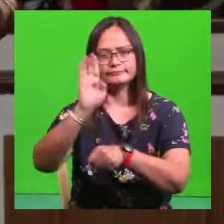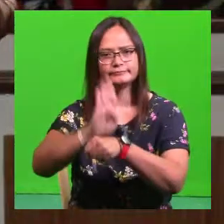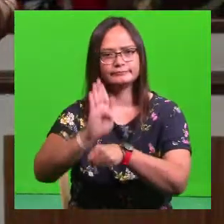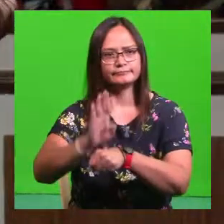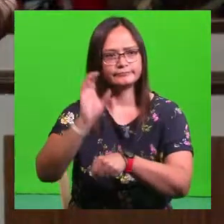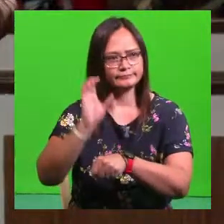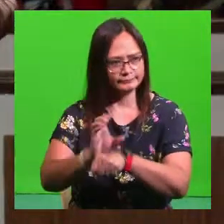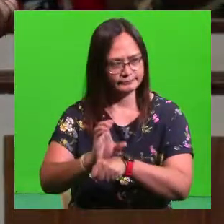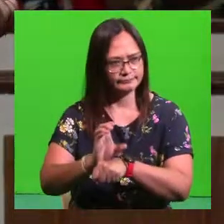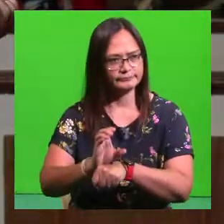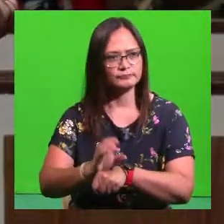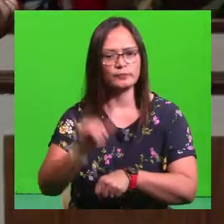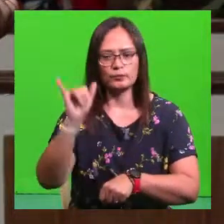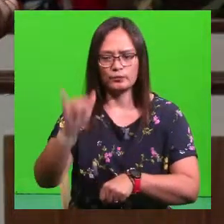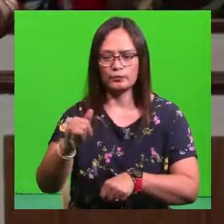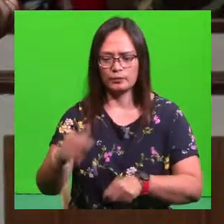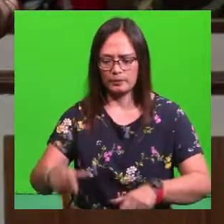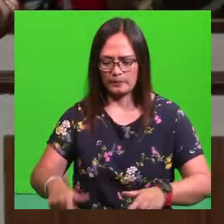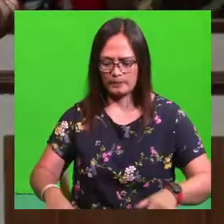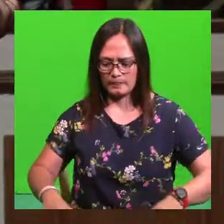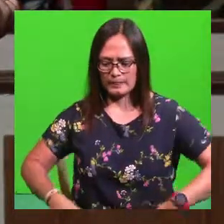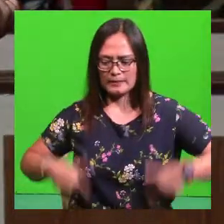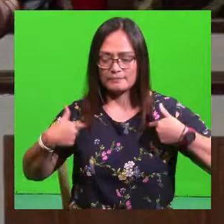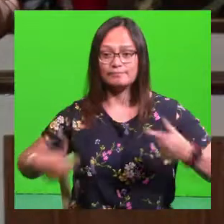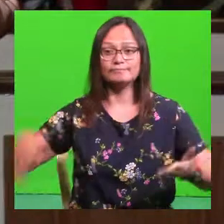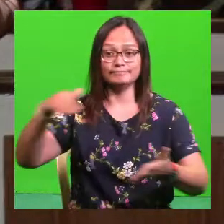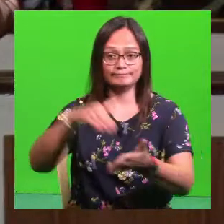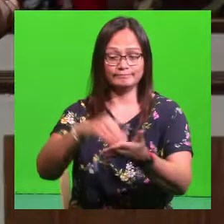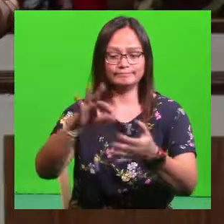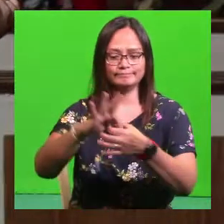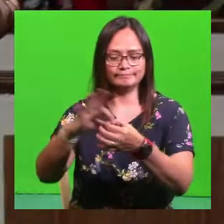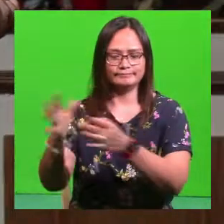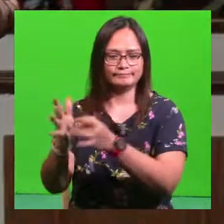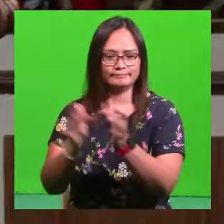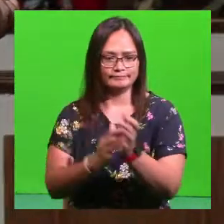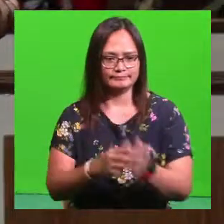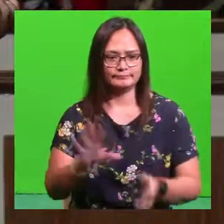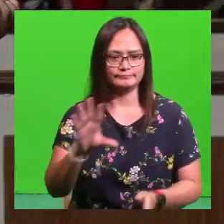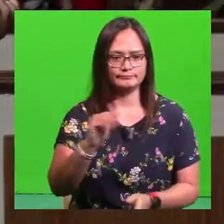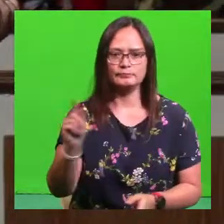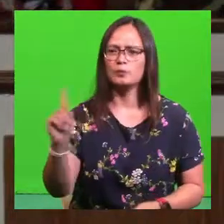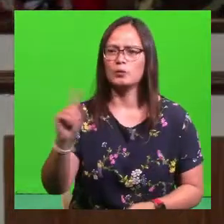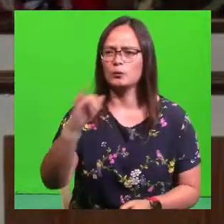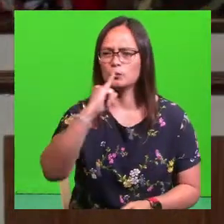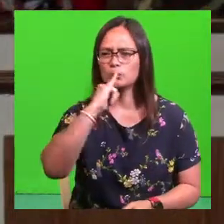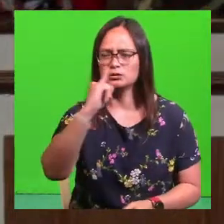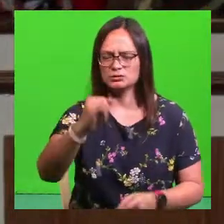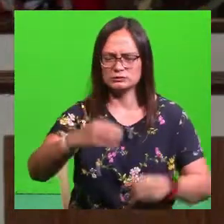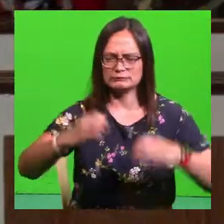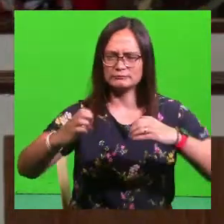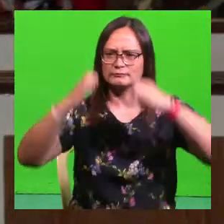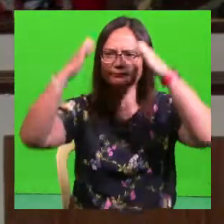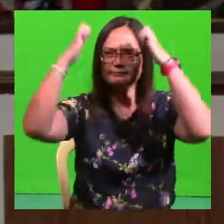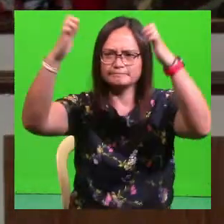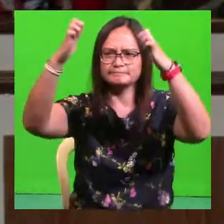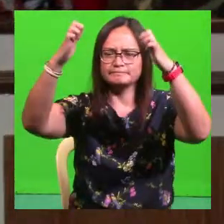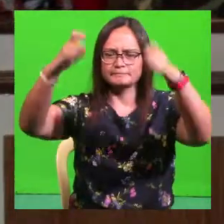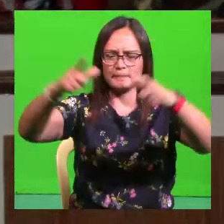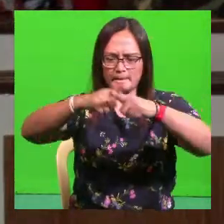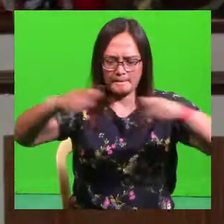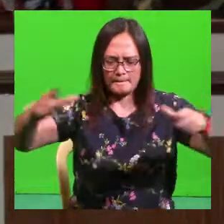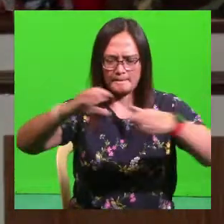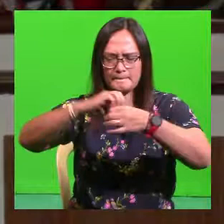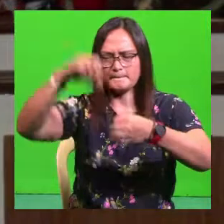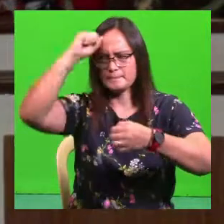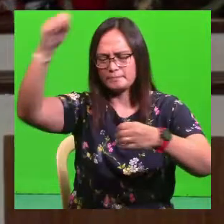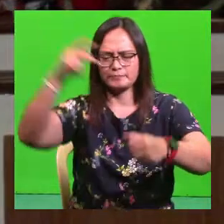this? Ito. And what is the exceeding greatness of His power to us ward to